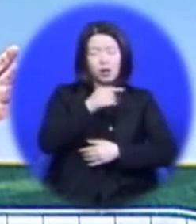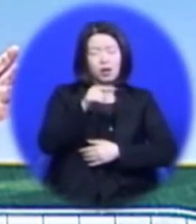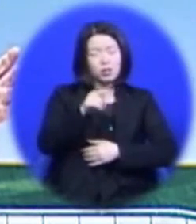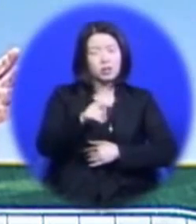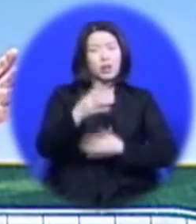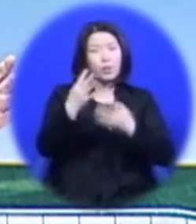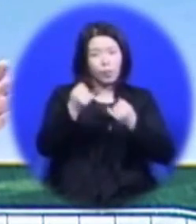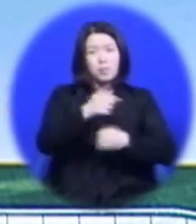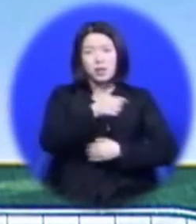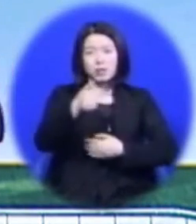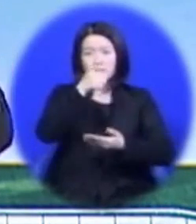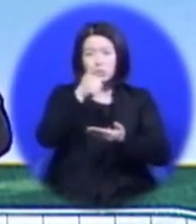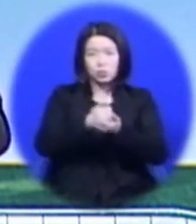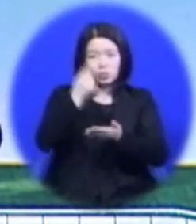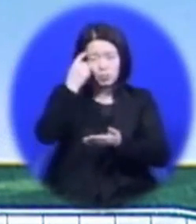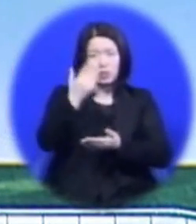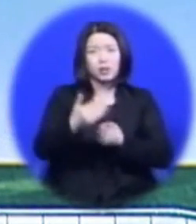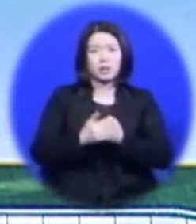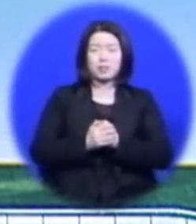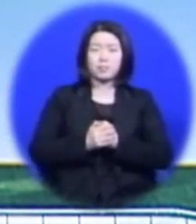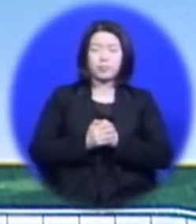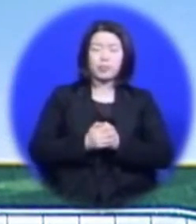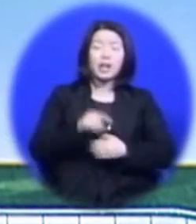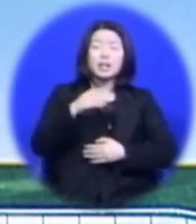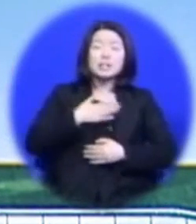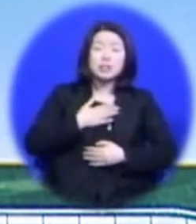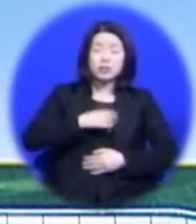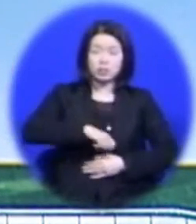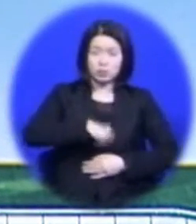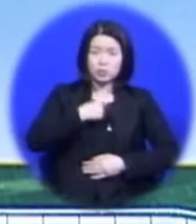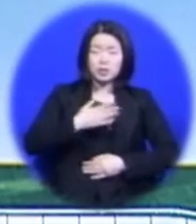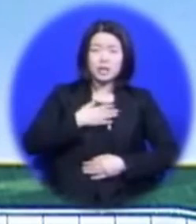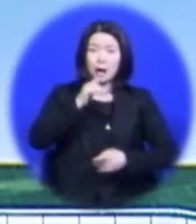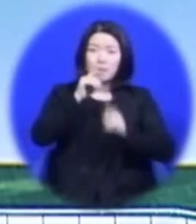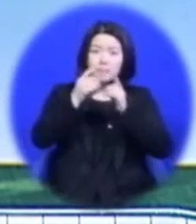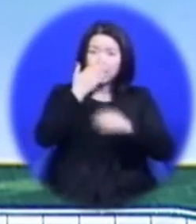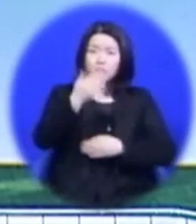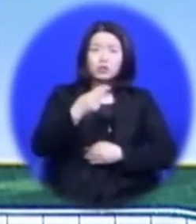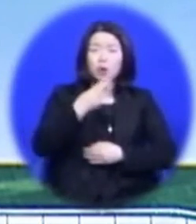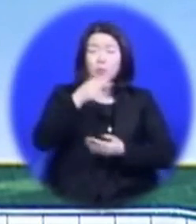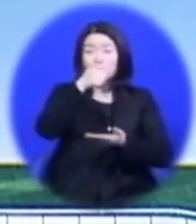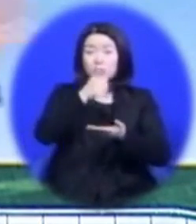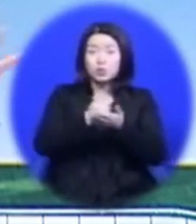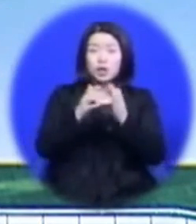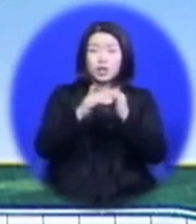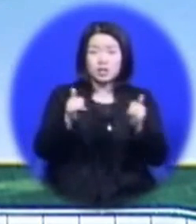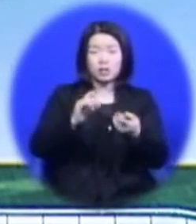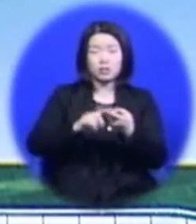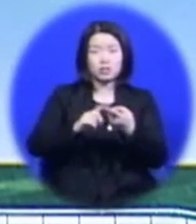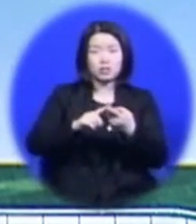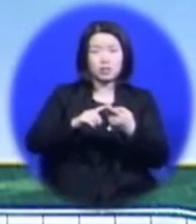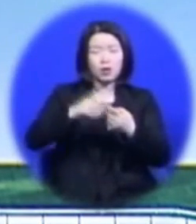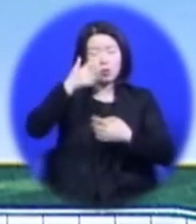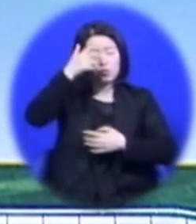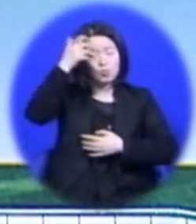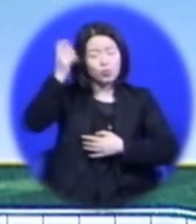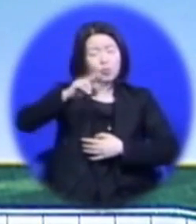죄예요. 저는 솔직히 제가 말할 수 없는 죄인이라는 사실을 꿈에도 생각하지